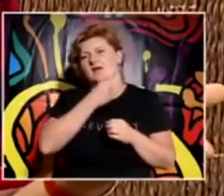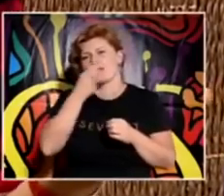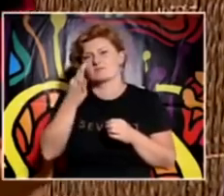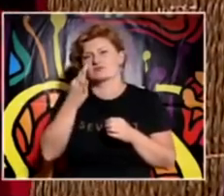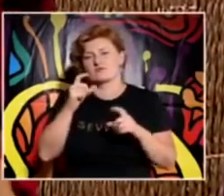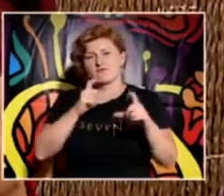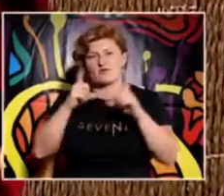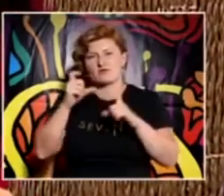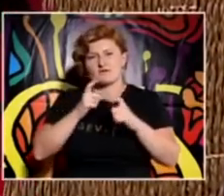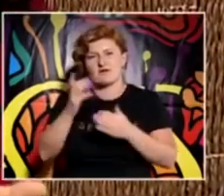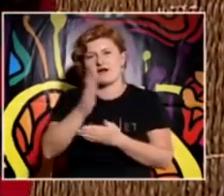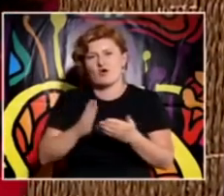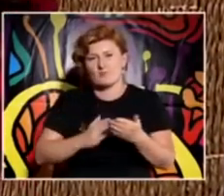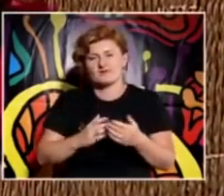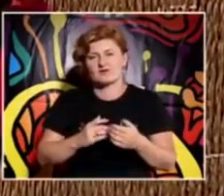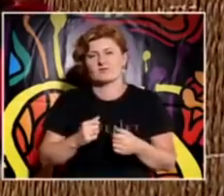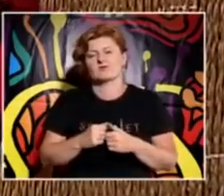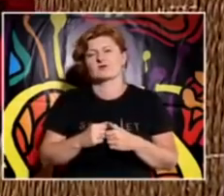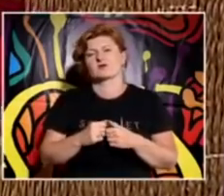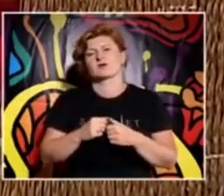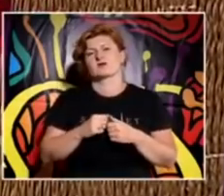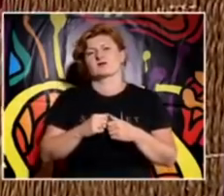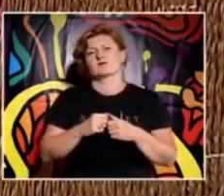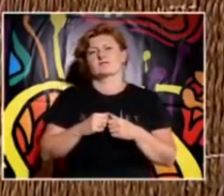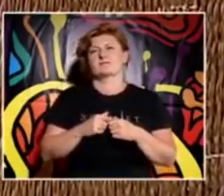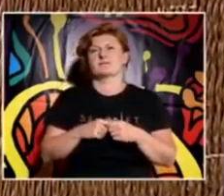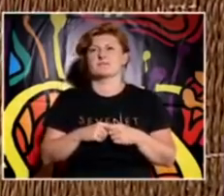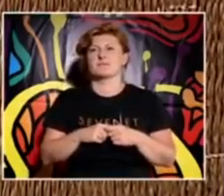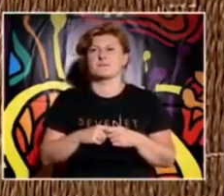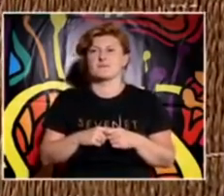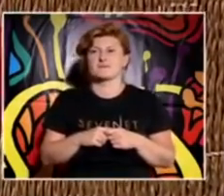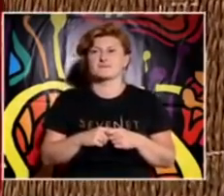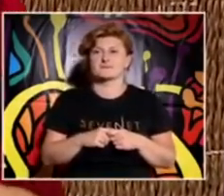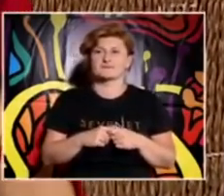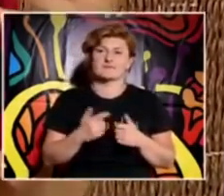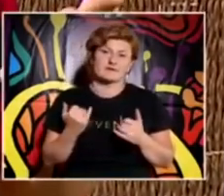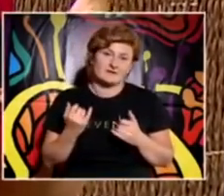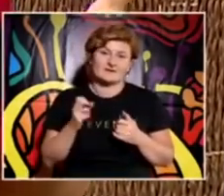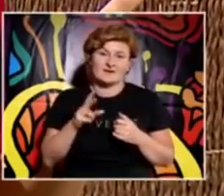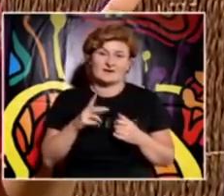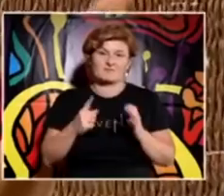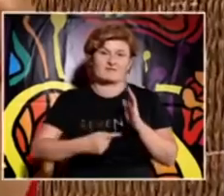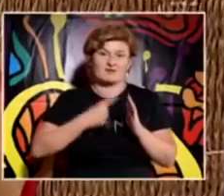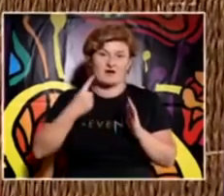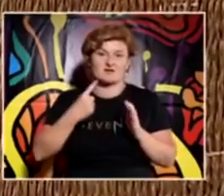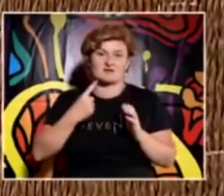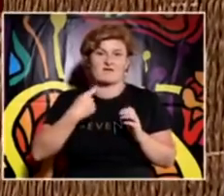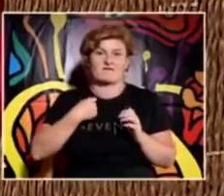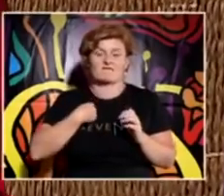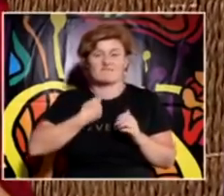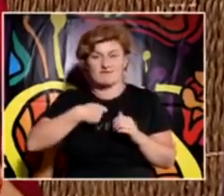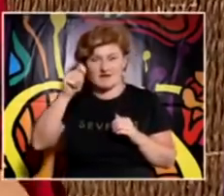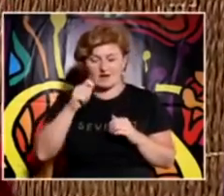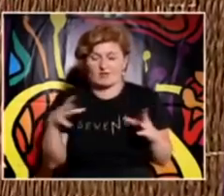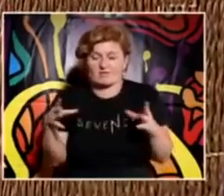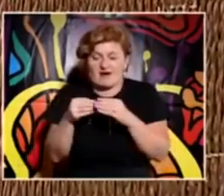między innymi, nie wiem, z Kamilem Dziubczyńskim albo z Aliną Kondrat. Mhm. I tak na dobrą sprawę pierwszy raz pojechałam z kimś od wielu, wielu lat. Było to